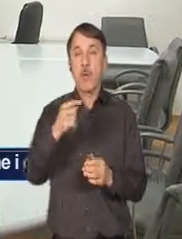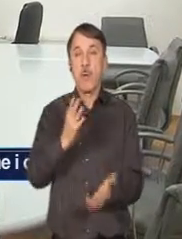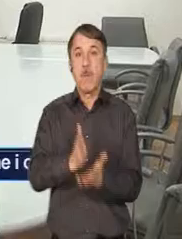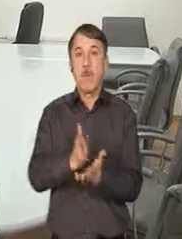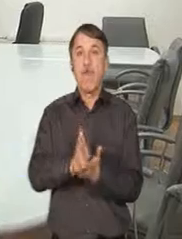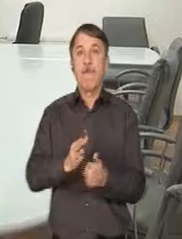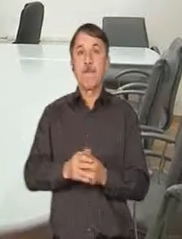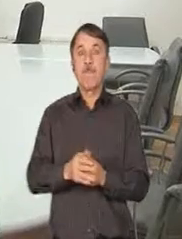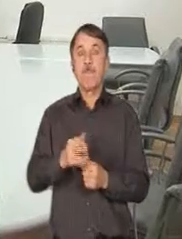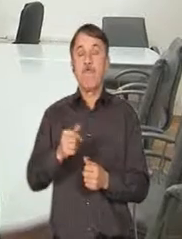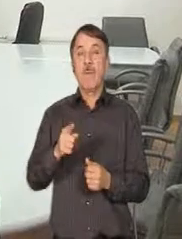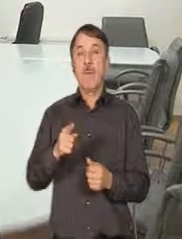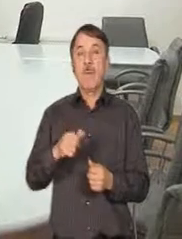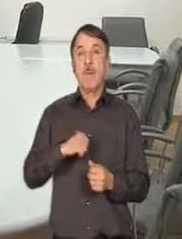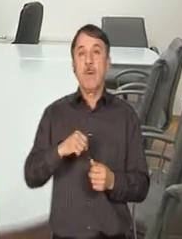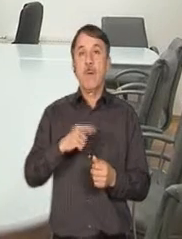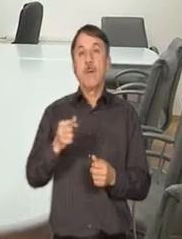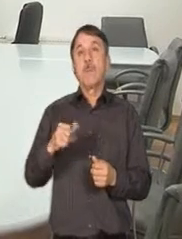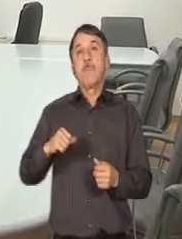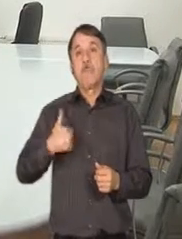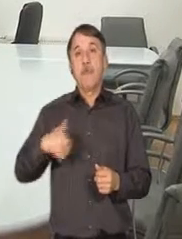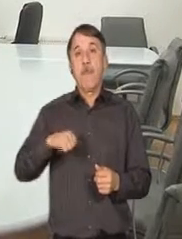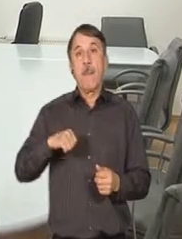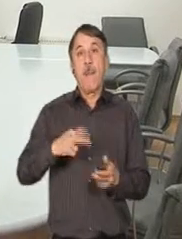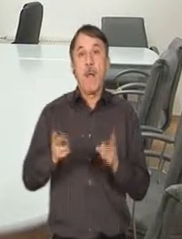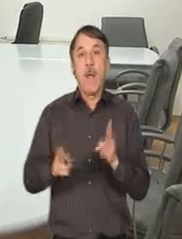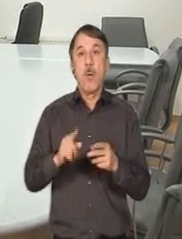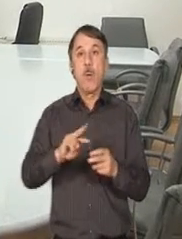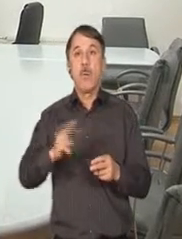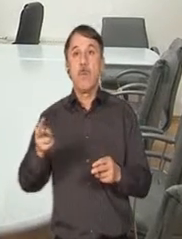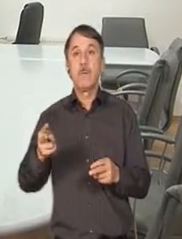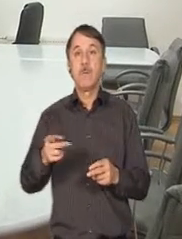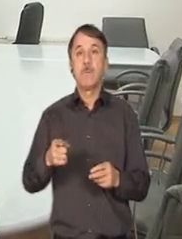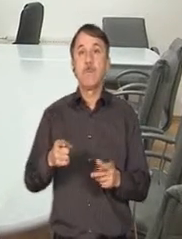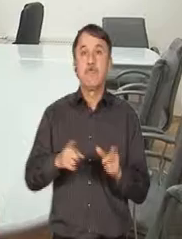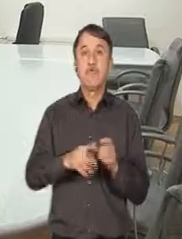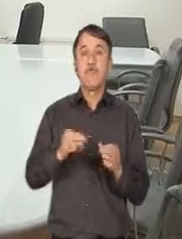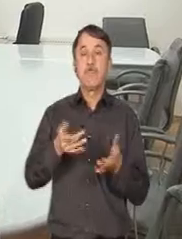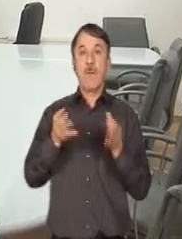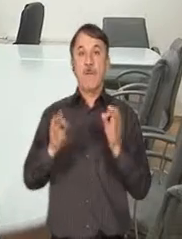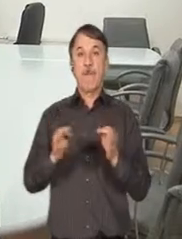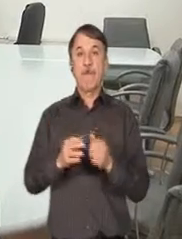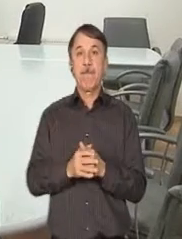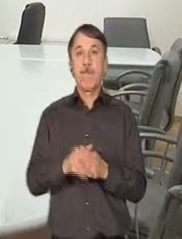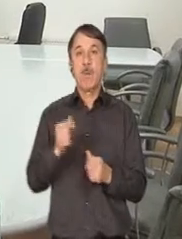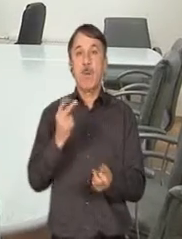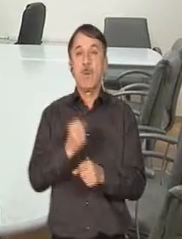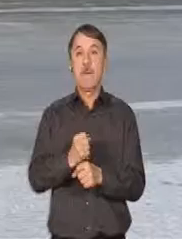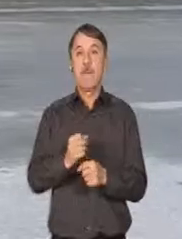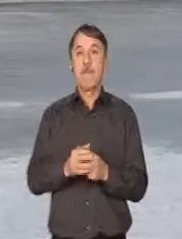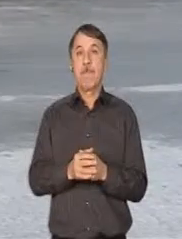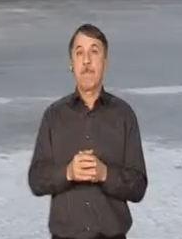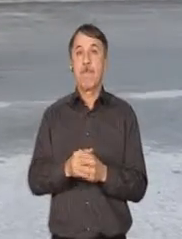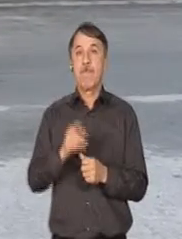se bude ponovila licitacija u aprilu, maju, bit će više možda i zainteresovani, jer sada vjerovatno ne isplaća nikome da uzima